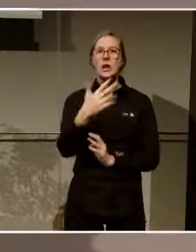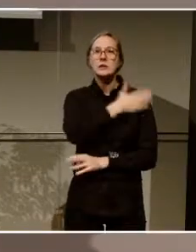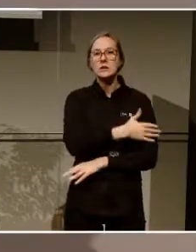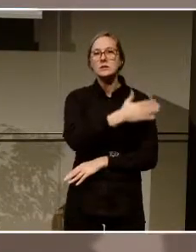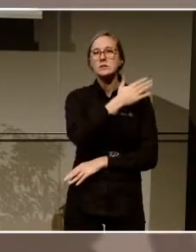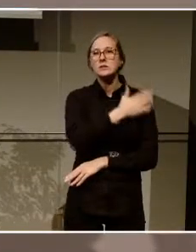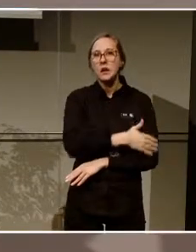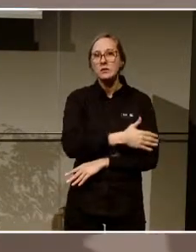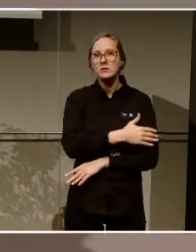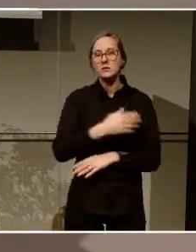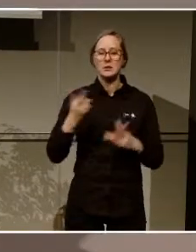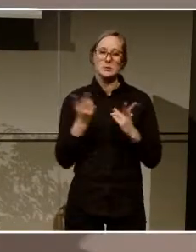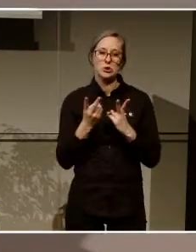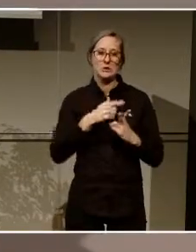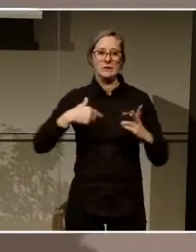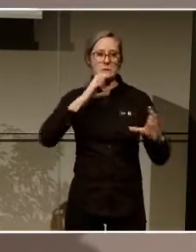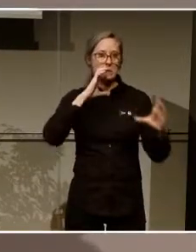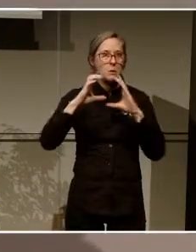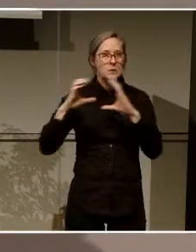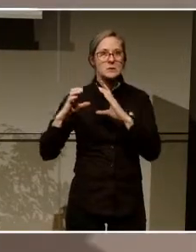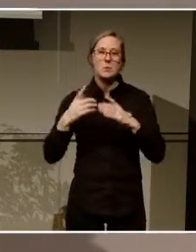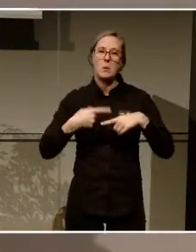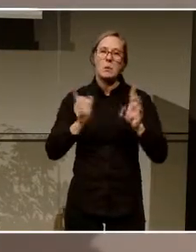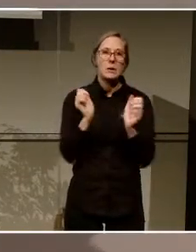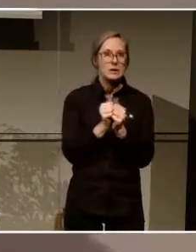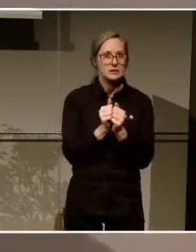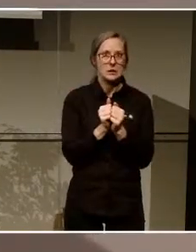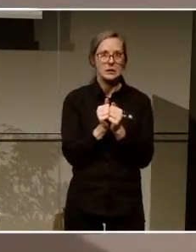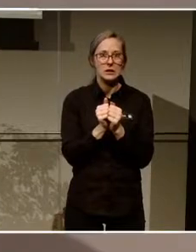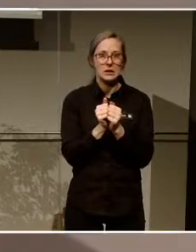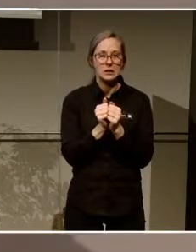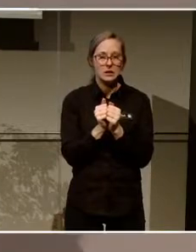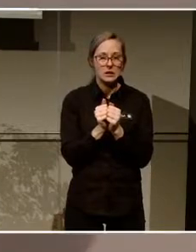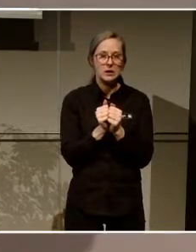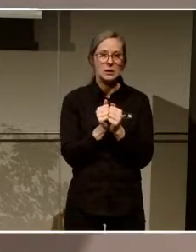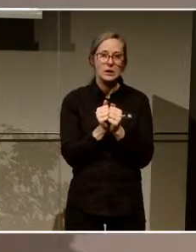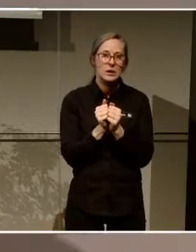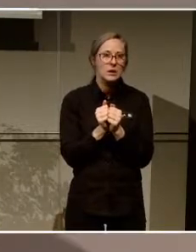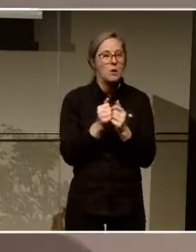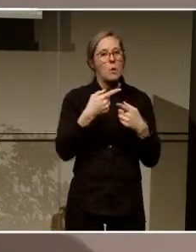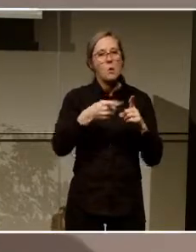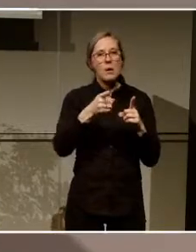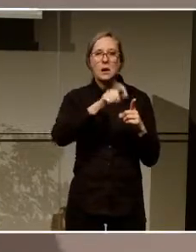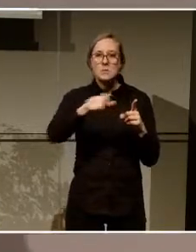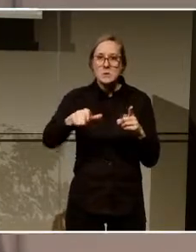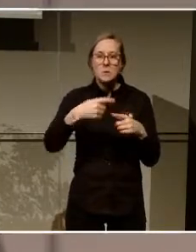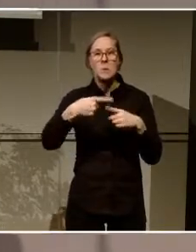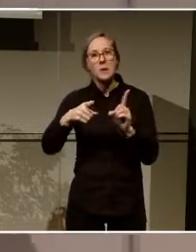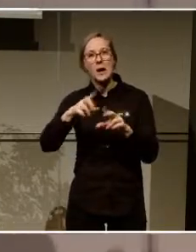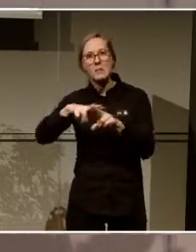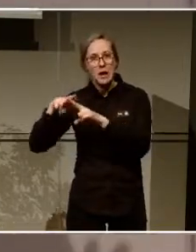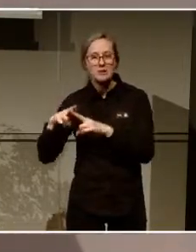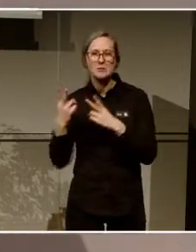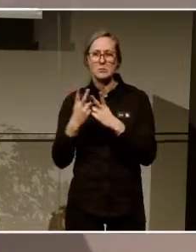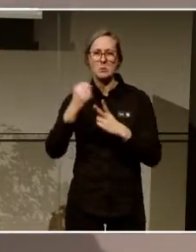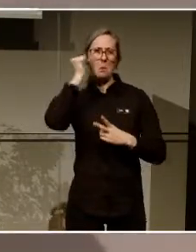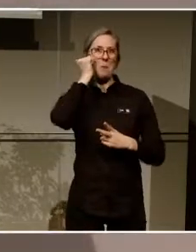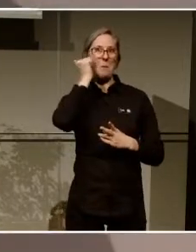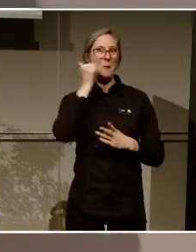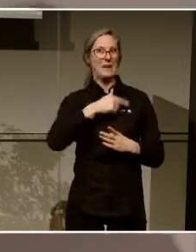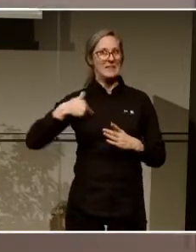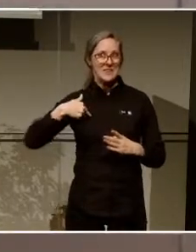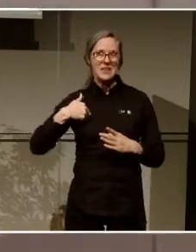tjänsterna. Så vi kommunicerar på många olika sätt och vis med olika människor på olika ställen. Så bara kom ihåg det. Det är vi pratar